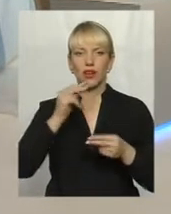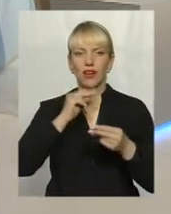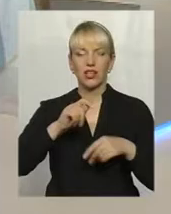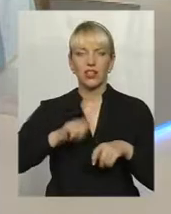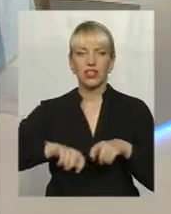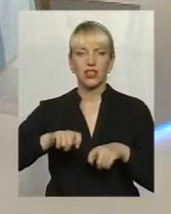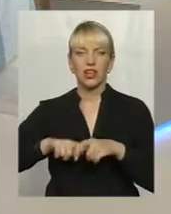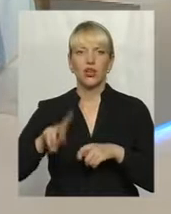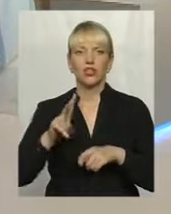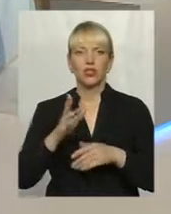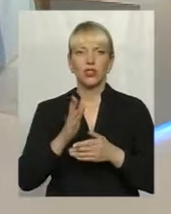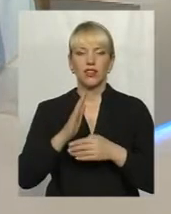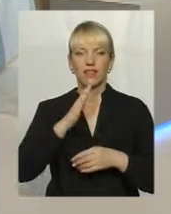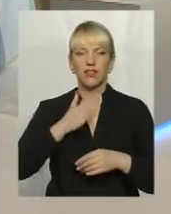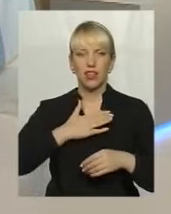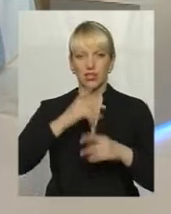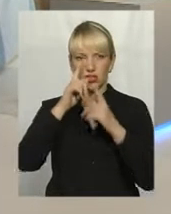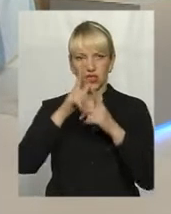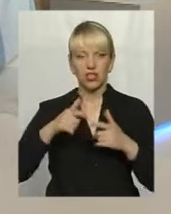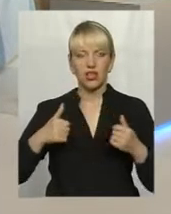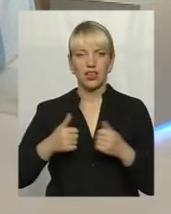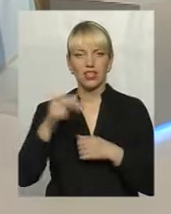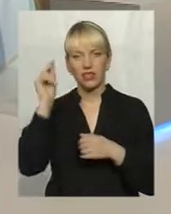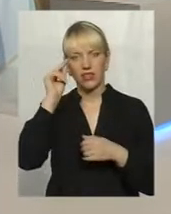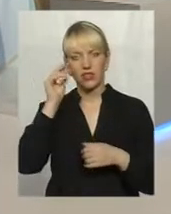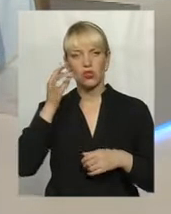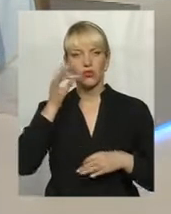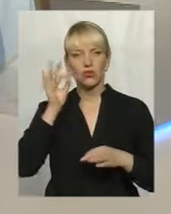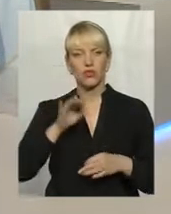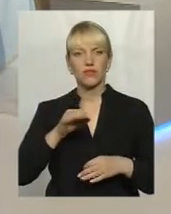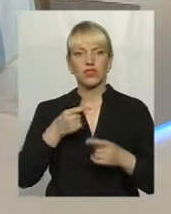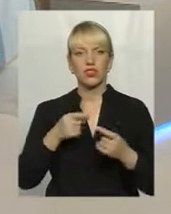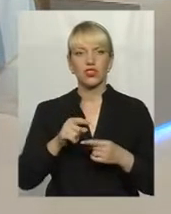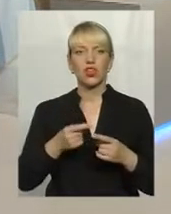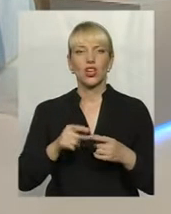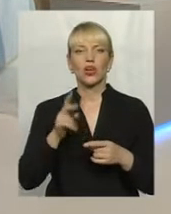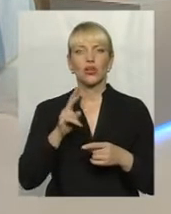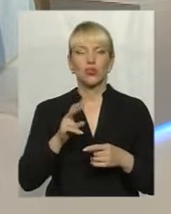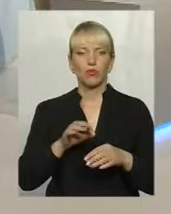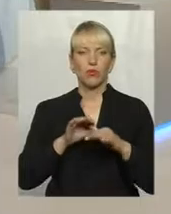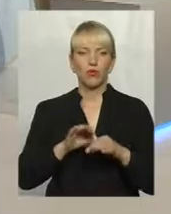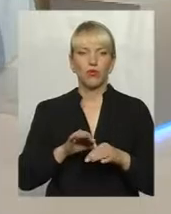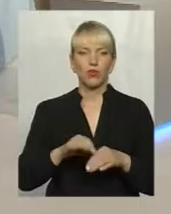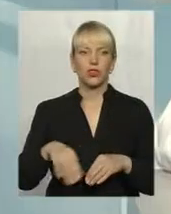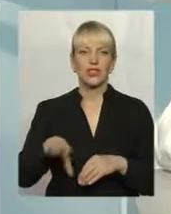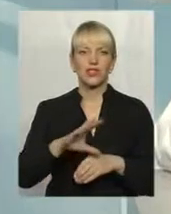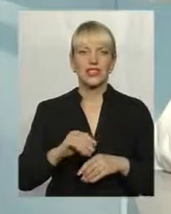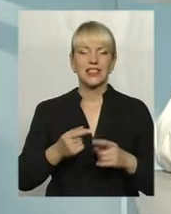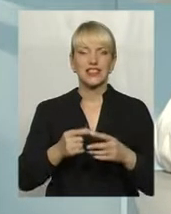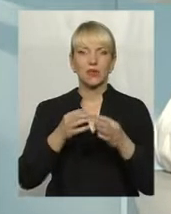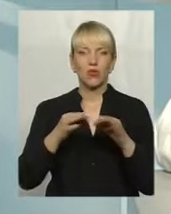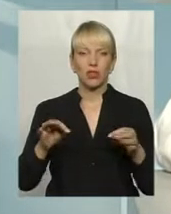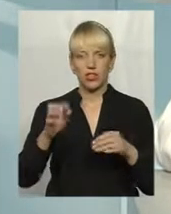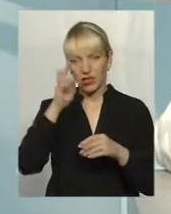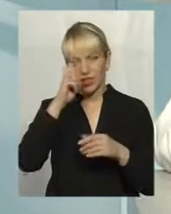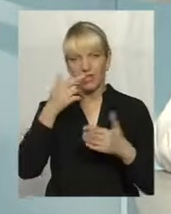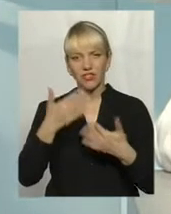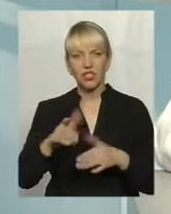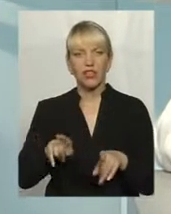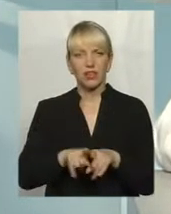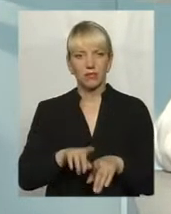країні, з вивченням досвіду інших країн, які проводили в себе земельну реформу. Фактично всі демократичні країни її вже завершили.